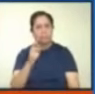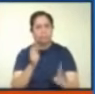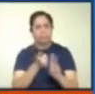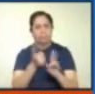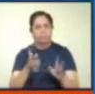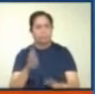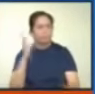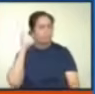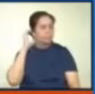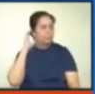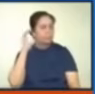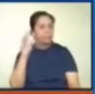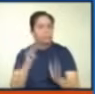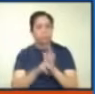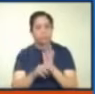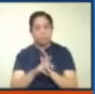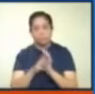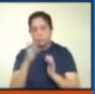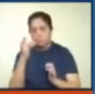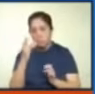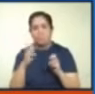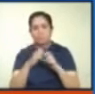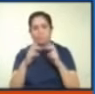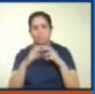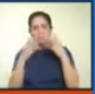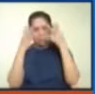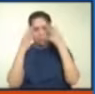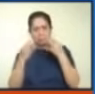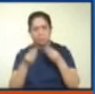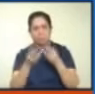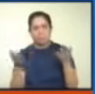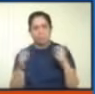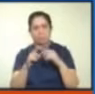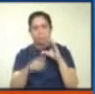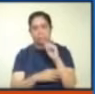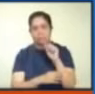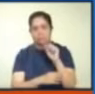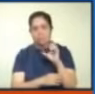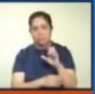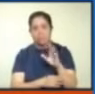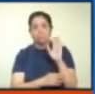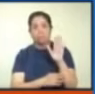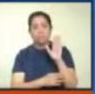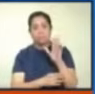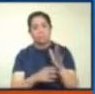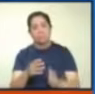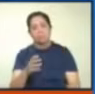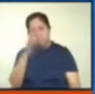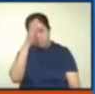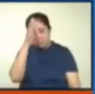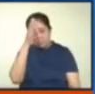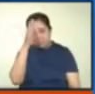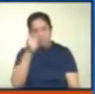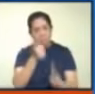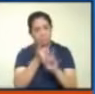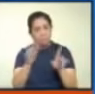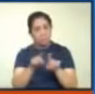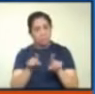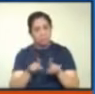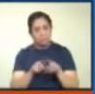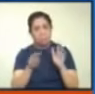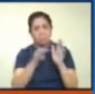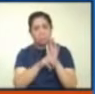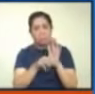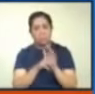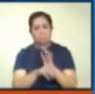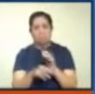ng Maguindanao Massacre kahit na ibaba na ang hatol sa kaso. Ang kanyang ama kasi na biktima rin ng